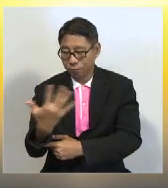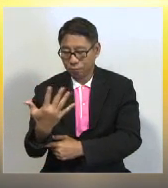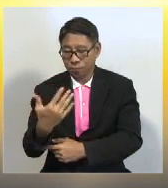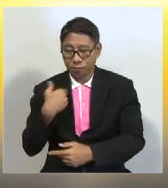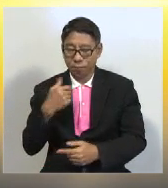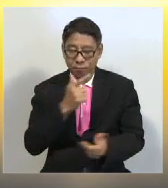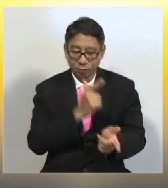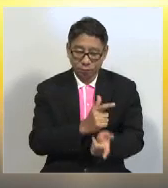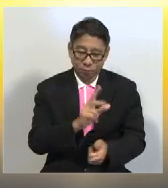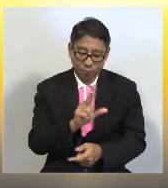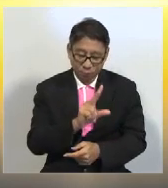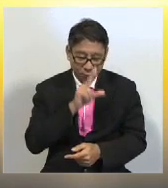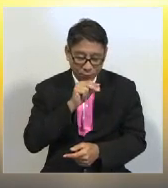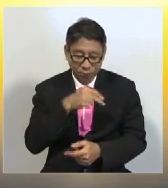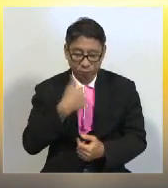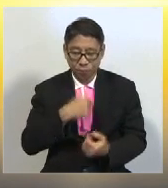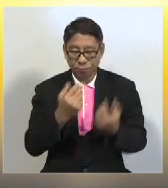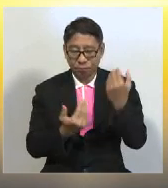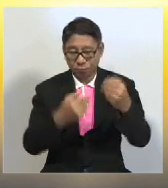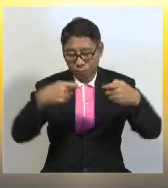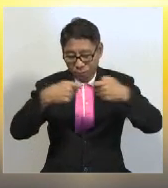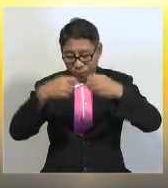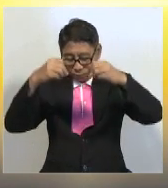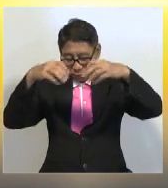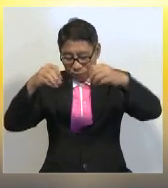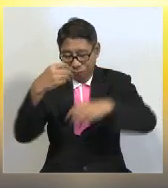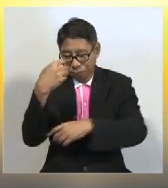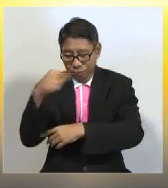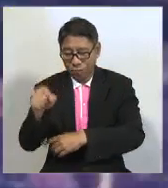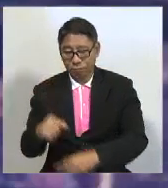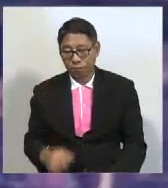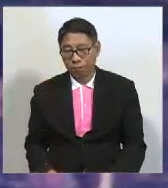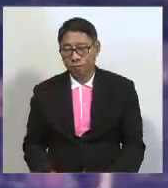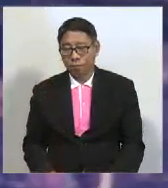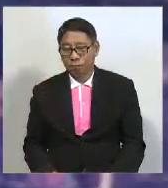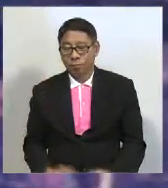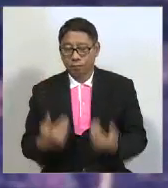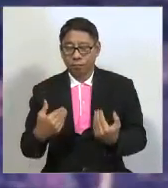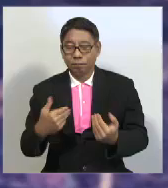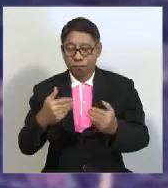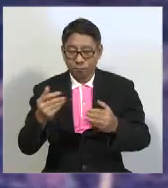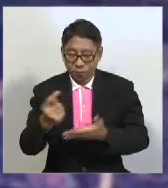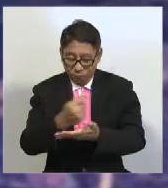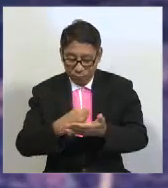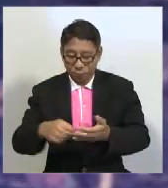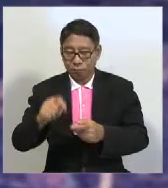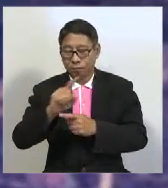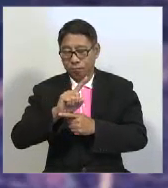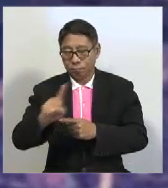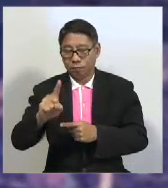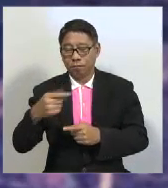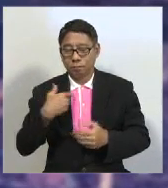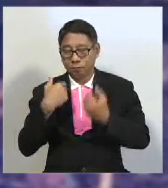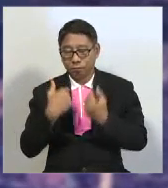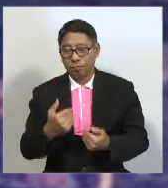เป็ด1หลังและก็เสาไฟ10ต้นครับส่วนเขาสนฟาร์ม1ส่วนนี้นี่อยู่ในเ